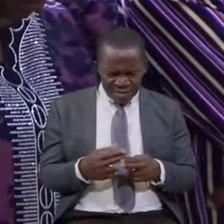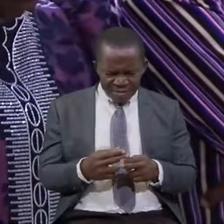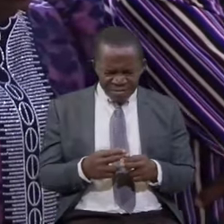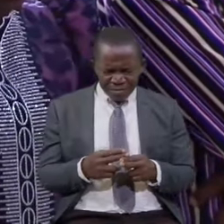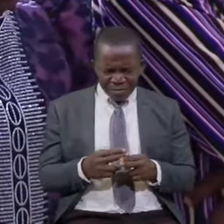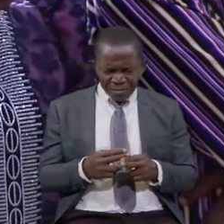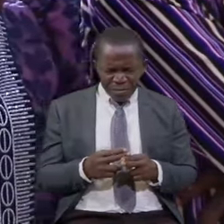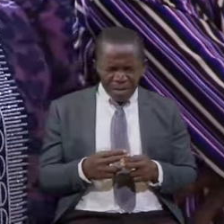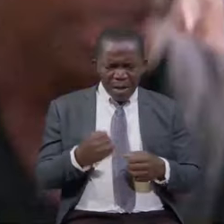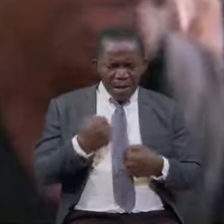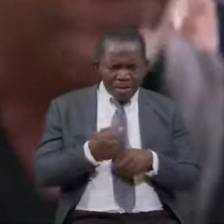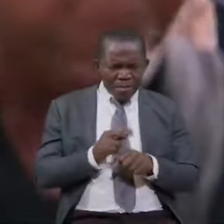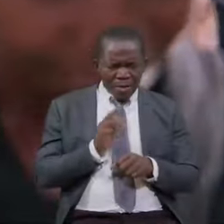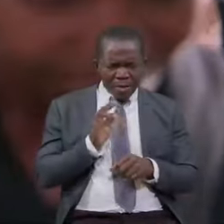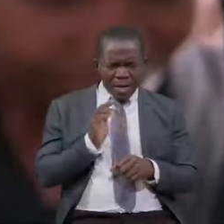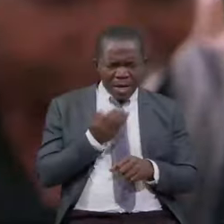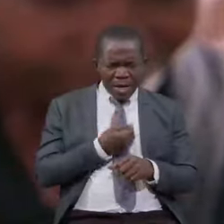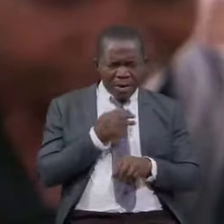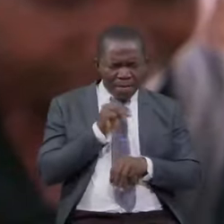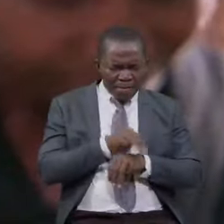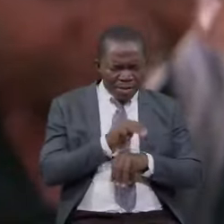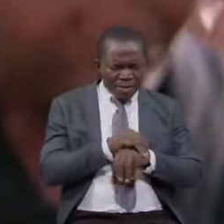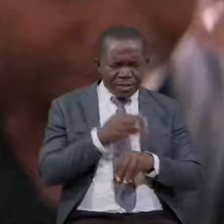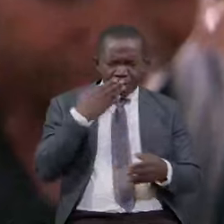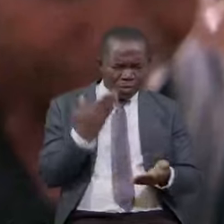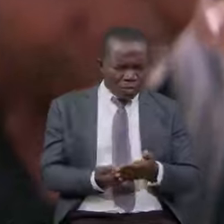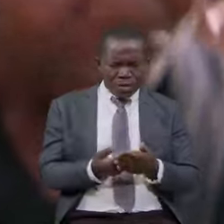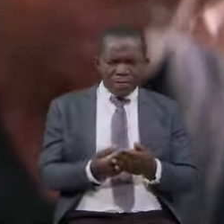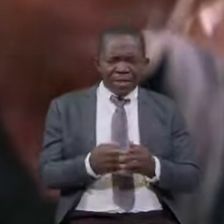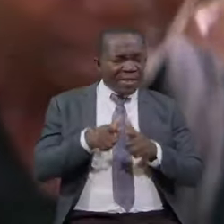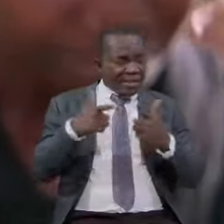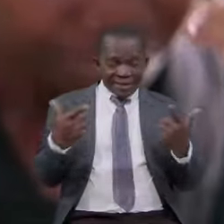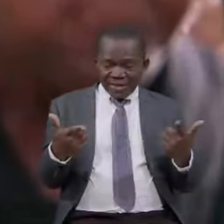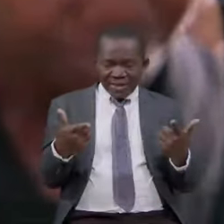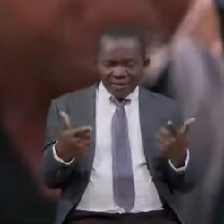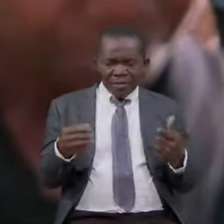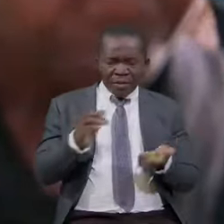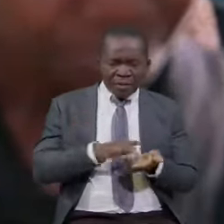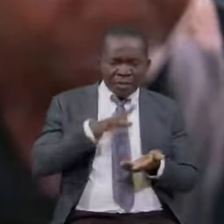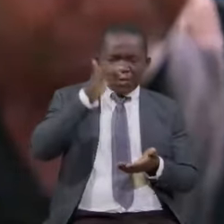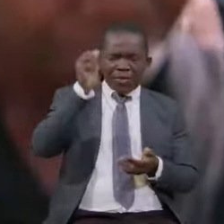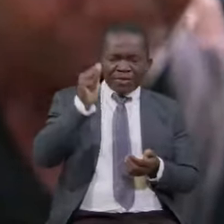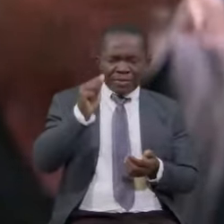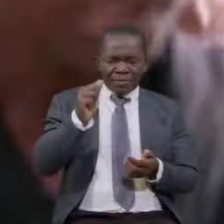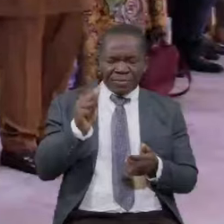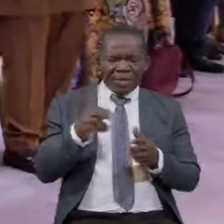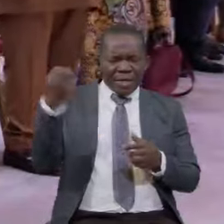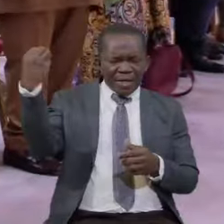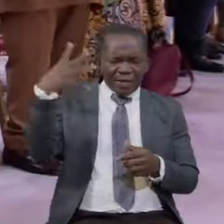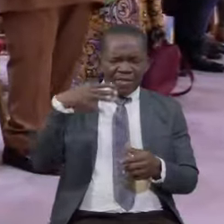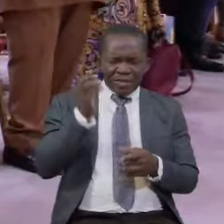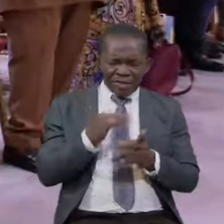Jésus que nos ministères soient bon grand glorieux gracieux au nom de